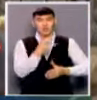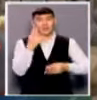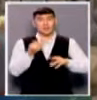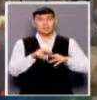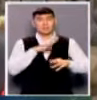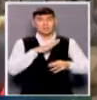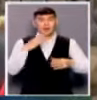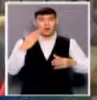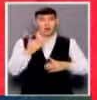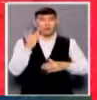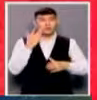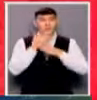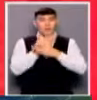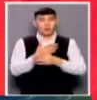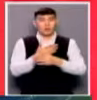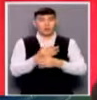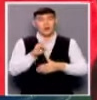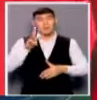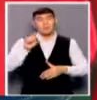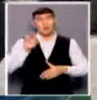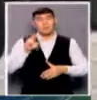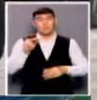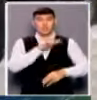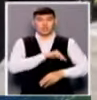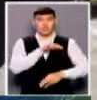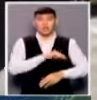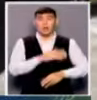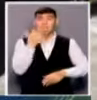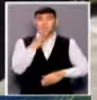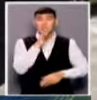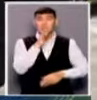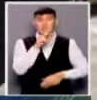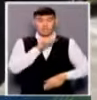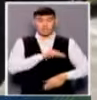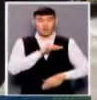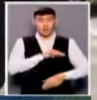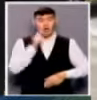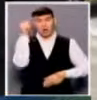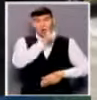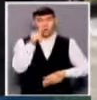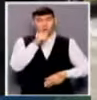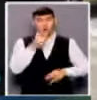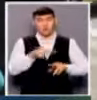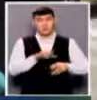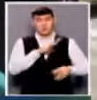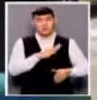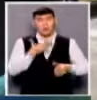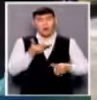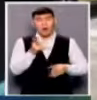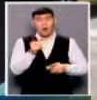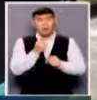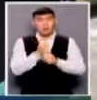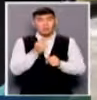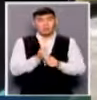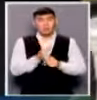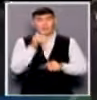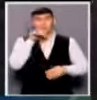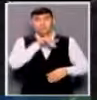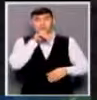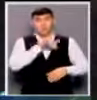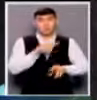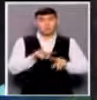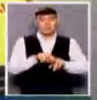помощи. Макжан проработал в службе скорой помощи 5 лет. Коллеги считают его квалифицированным специалистом. После того,